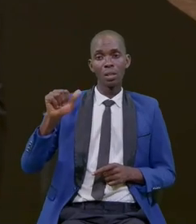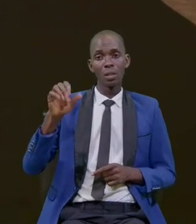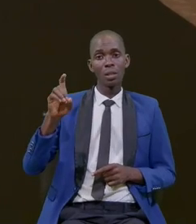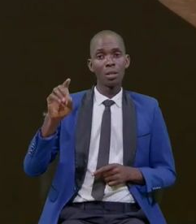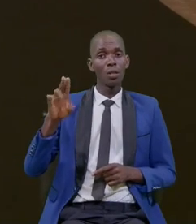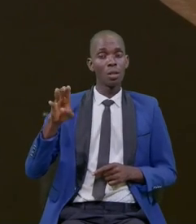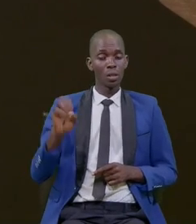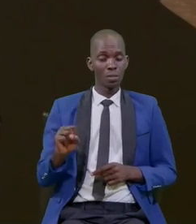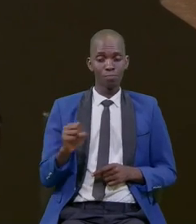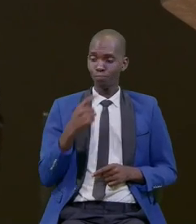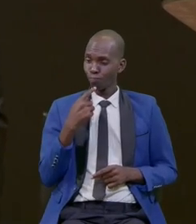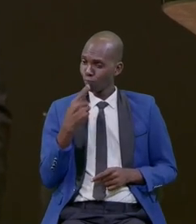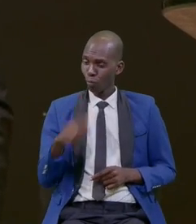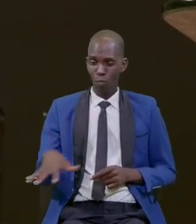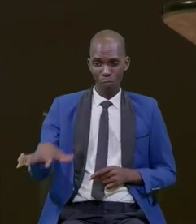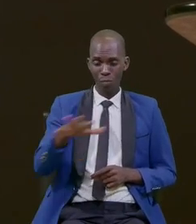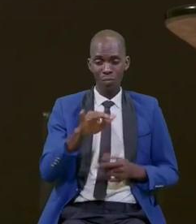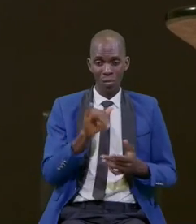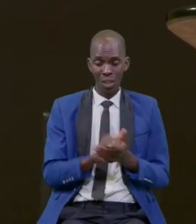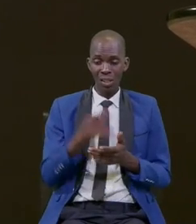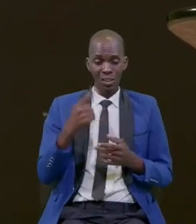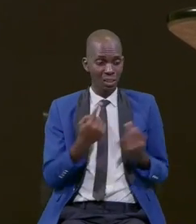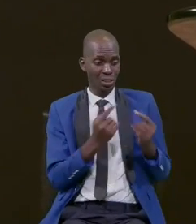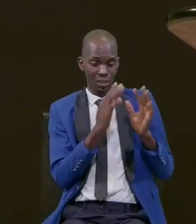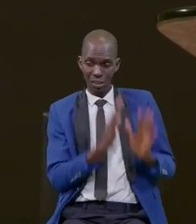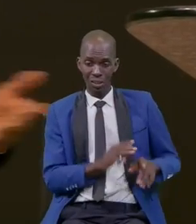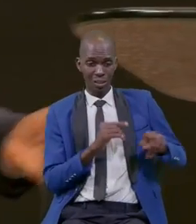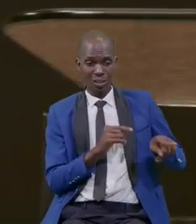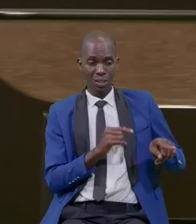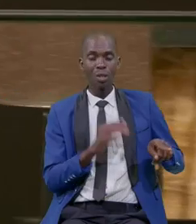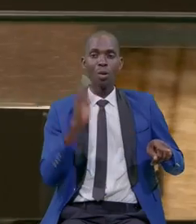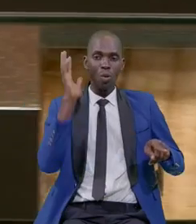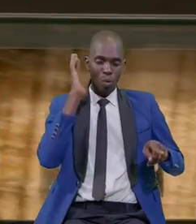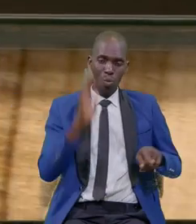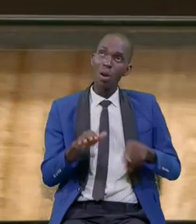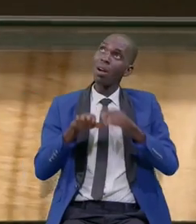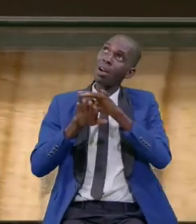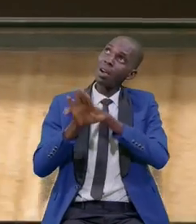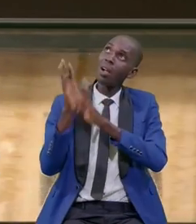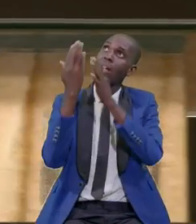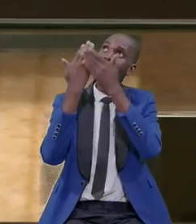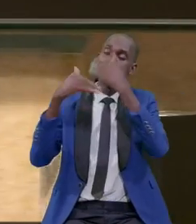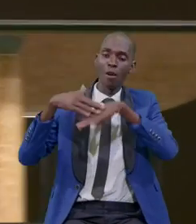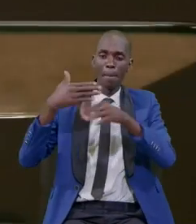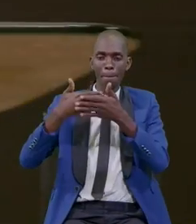dire que les prostituées et les publicains vous devanceront dans le royaume de Dieu.